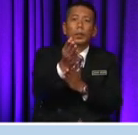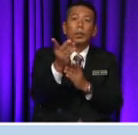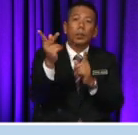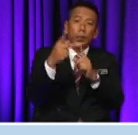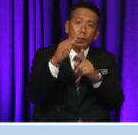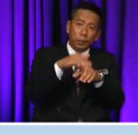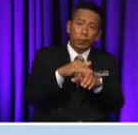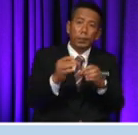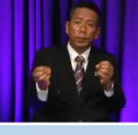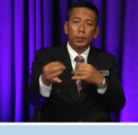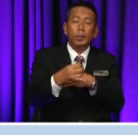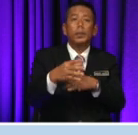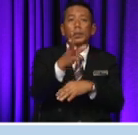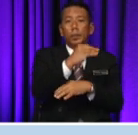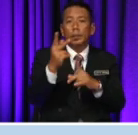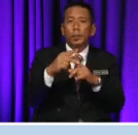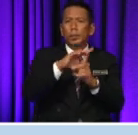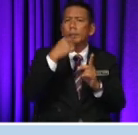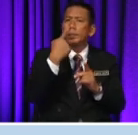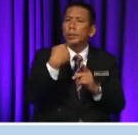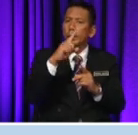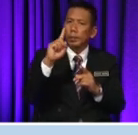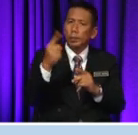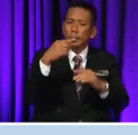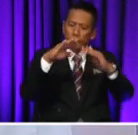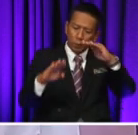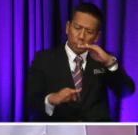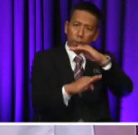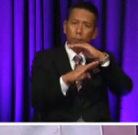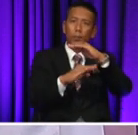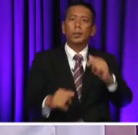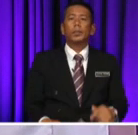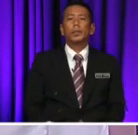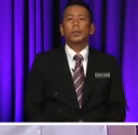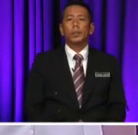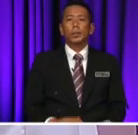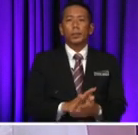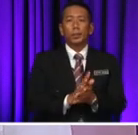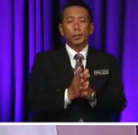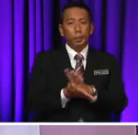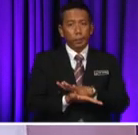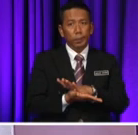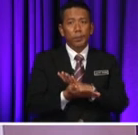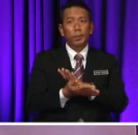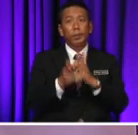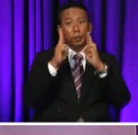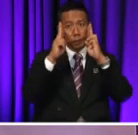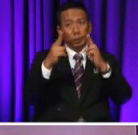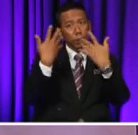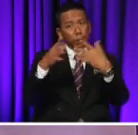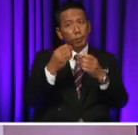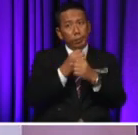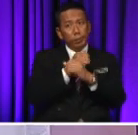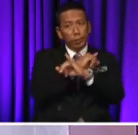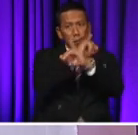dan juga kepada siapa yang berada di bawah kita Oke jadi syafika ustadzah udah Terangkan